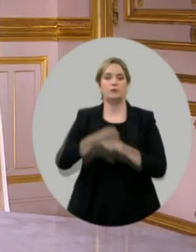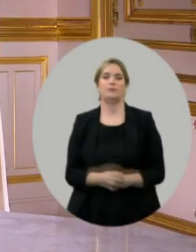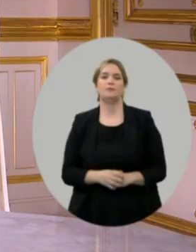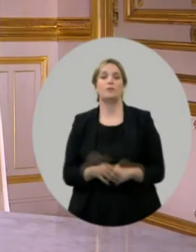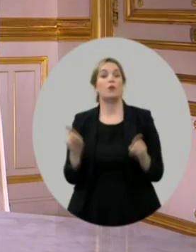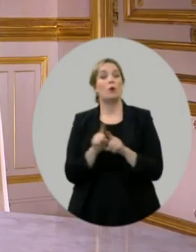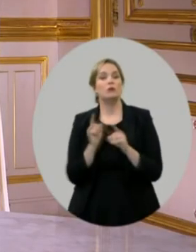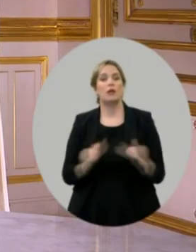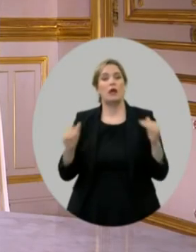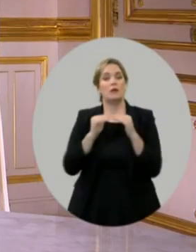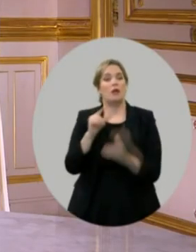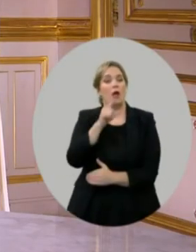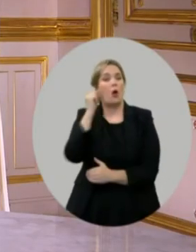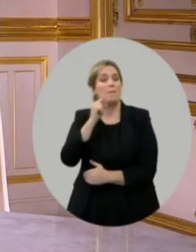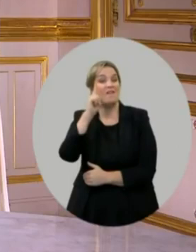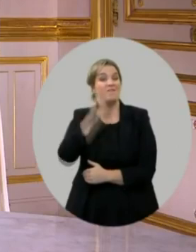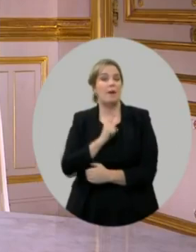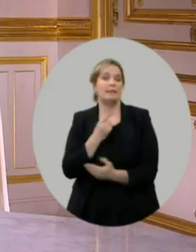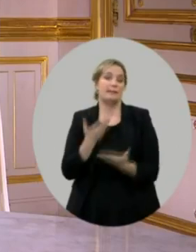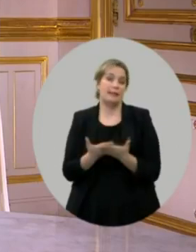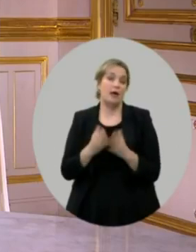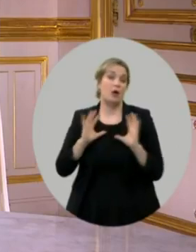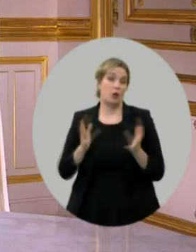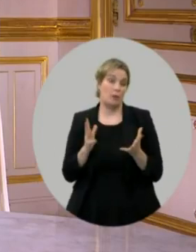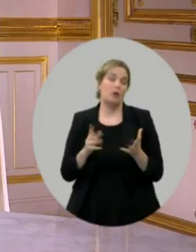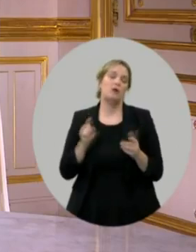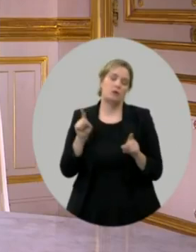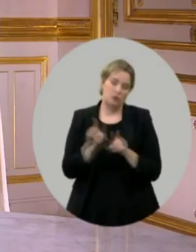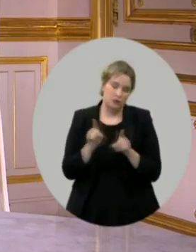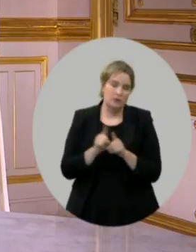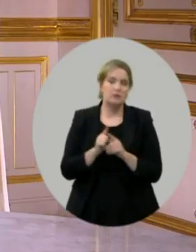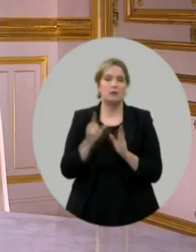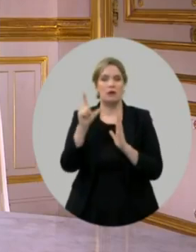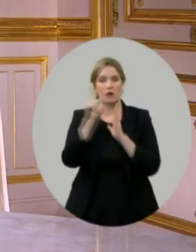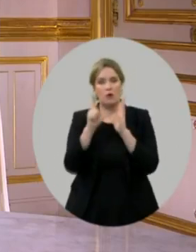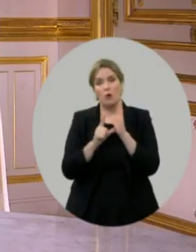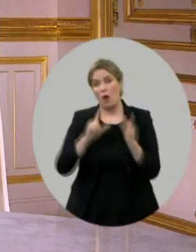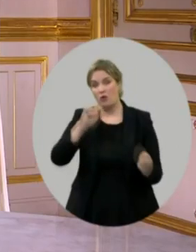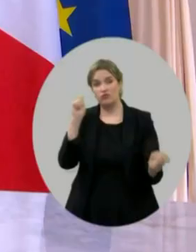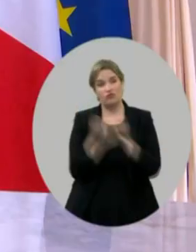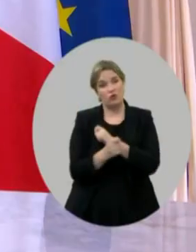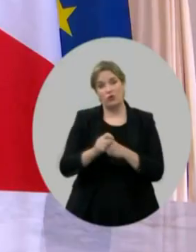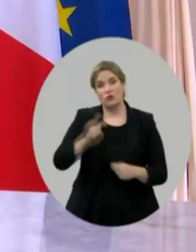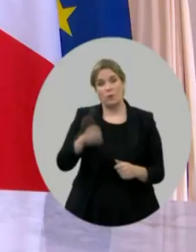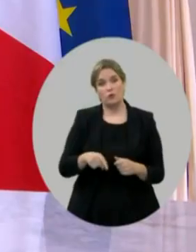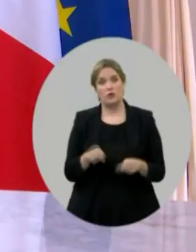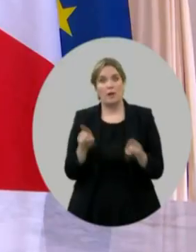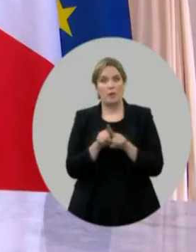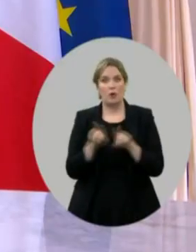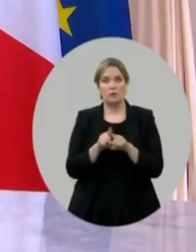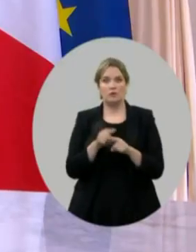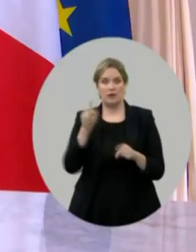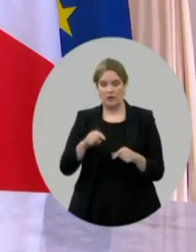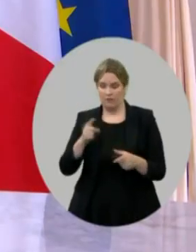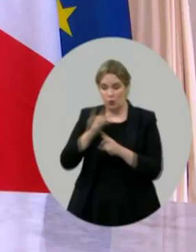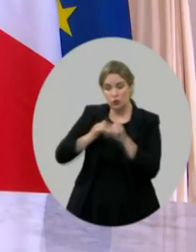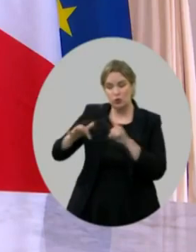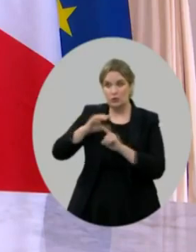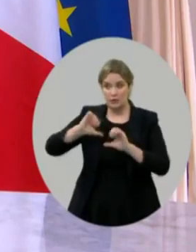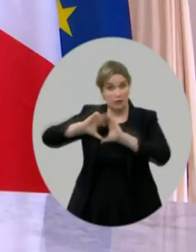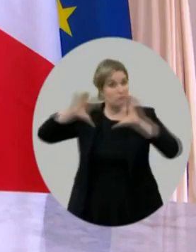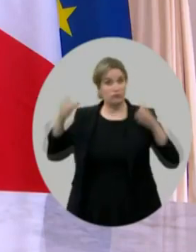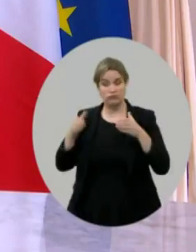et les femmes, qui nécessitera là aussi des changements de loi et un ressaisissement de toute notre